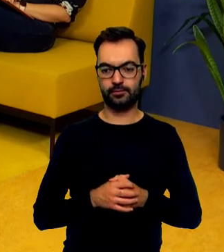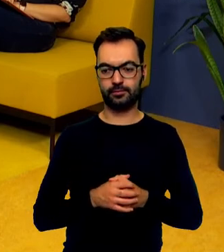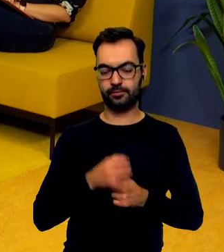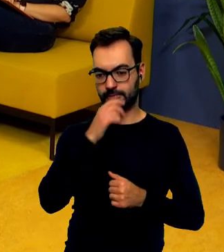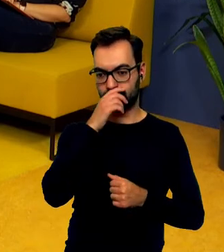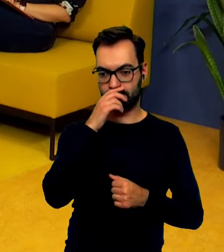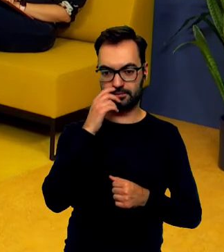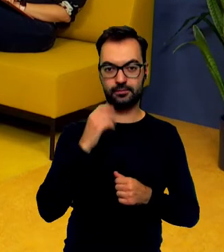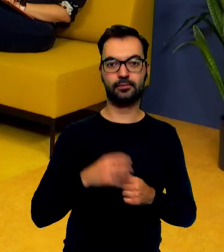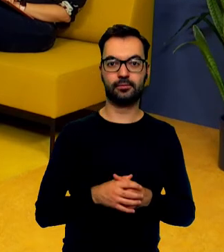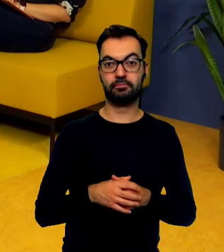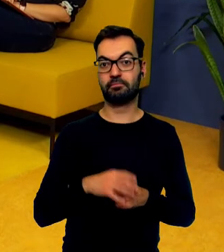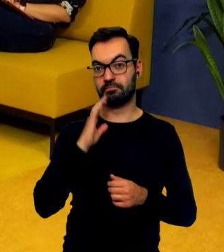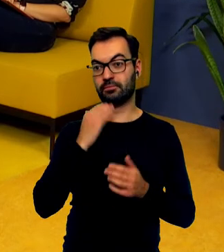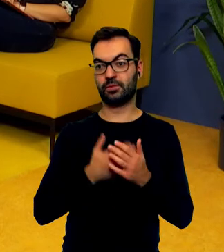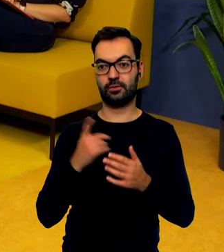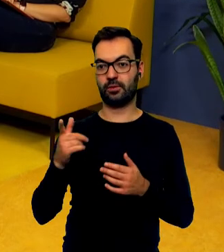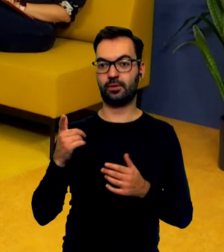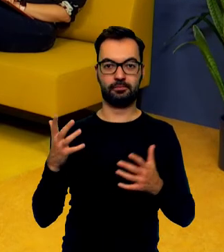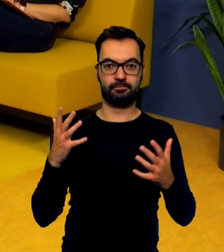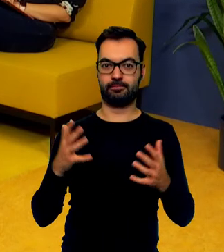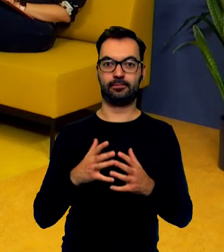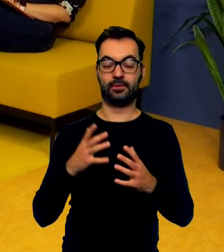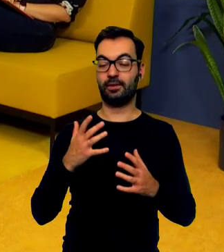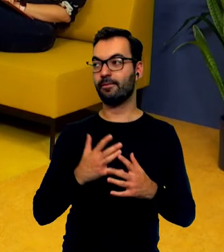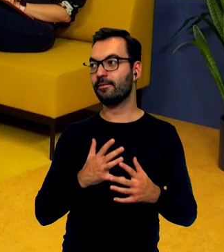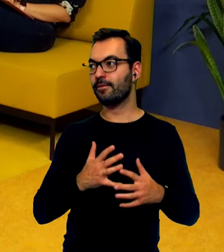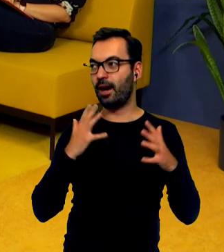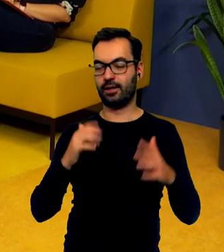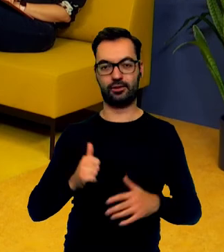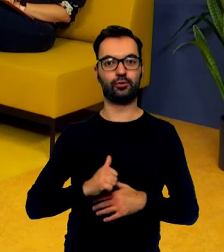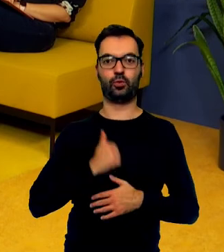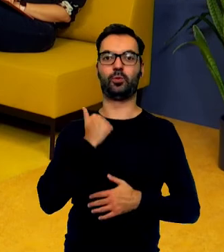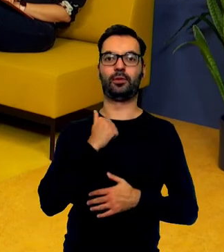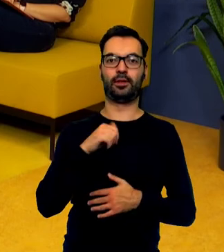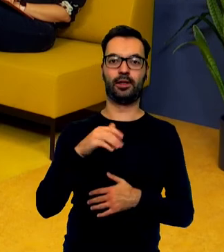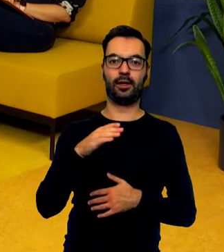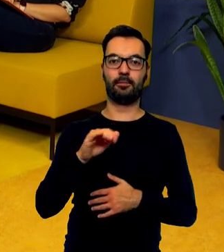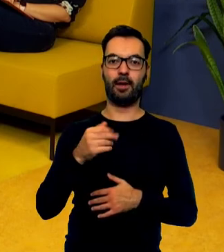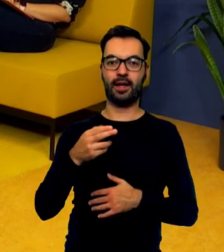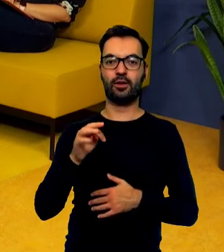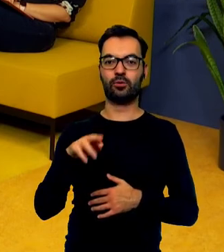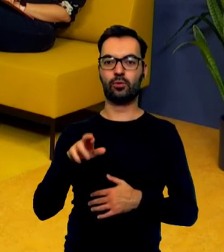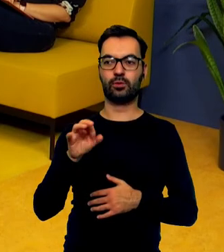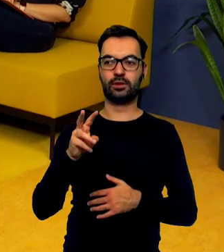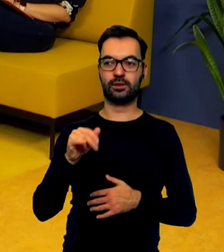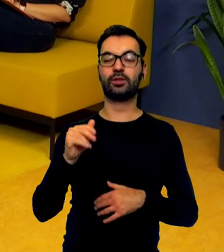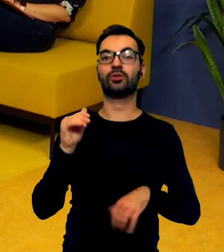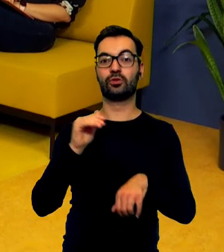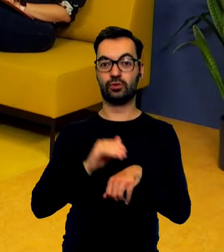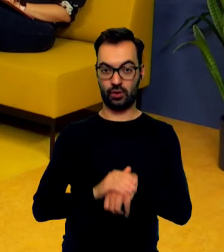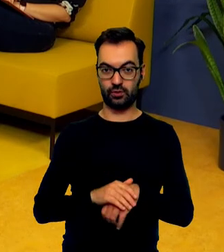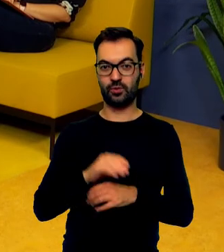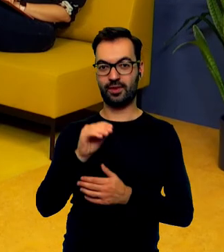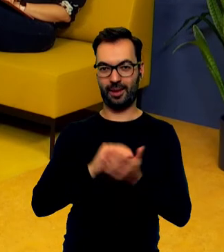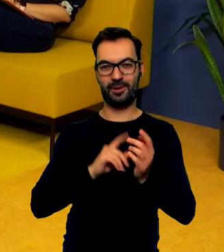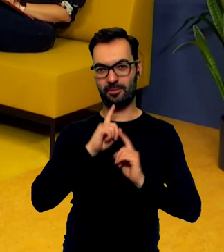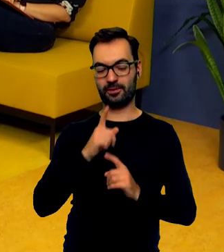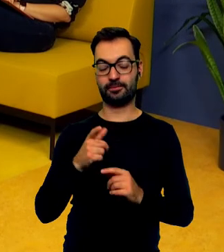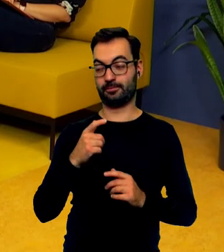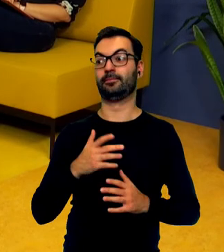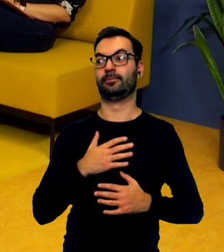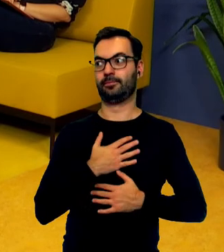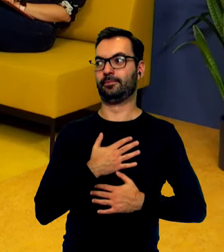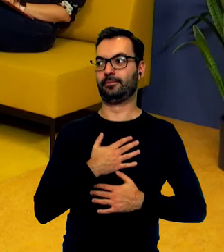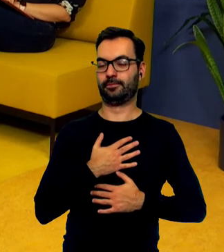I no, to powiem szczerze, był wielki, wielki zaszczyt, że Marian Turski się zgodził napisać te rekomendacje